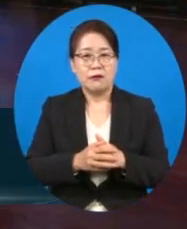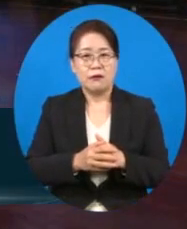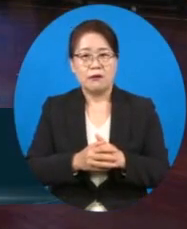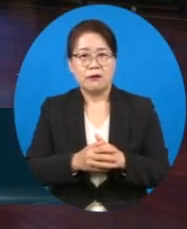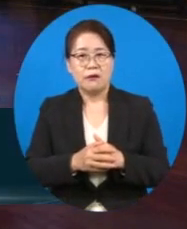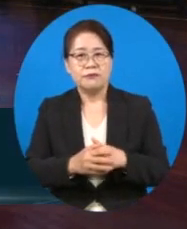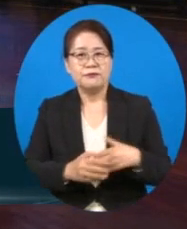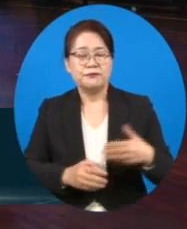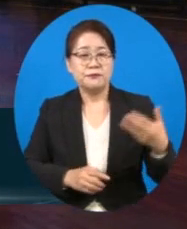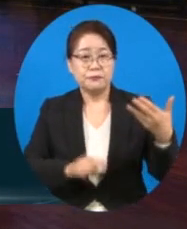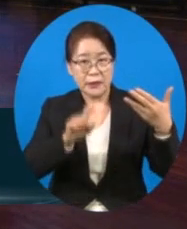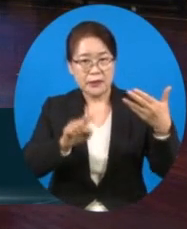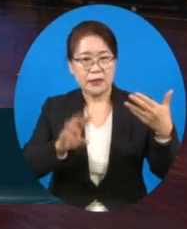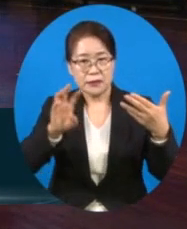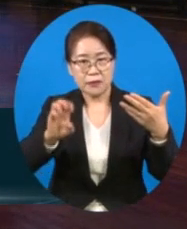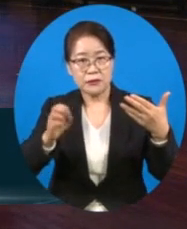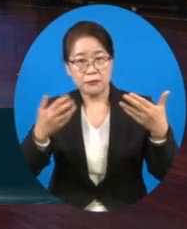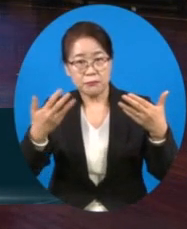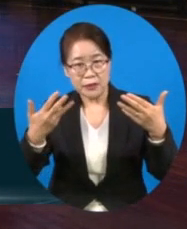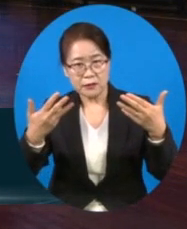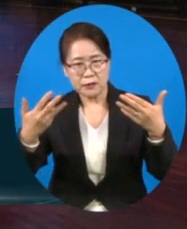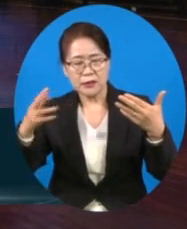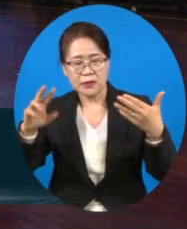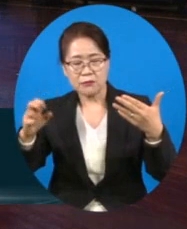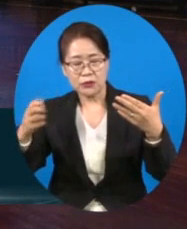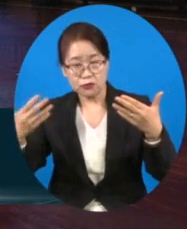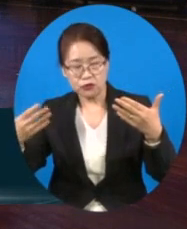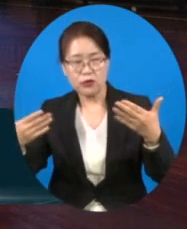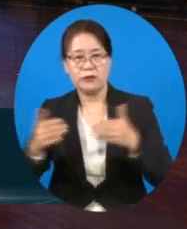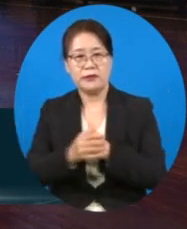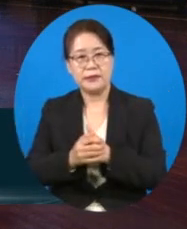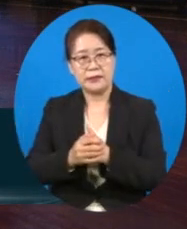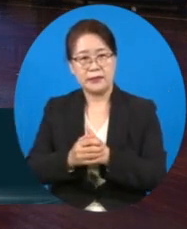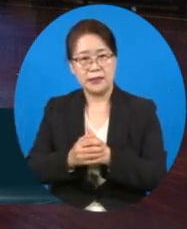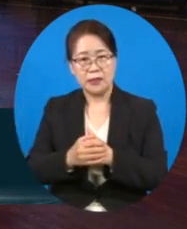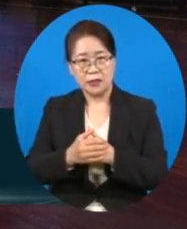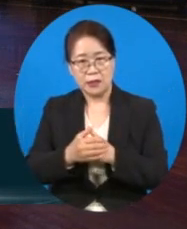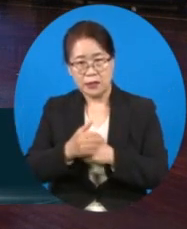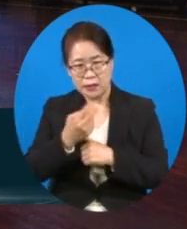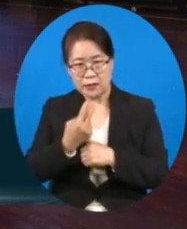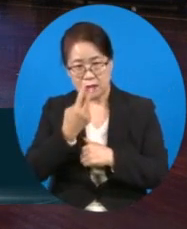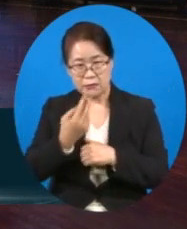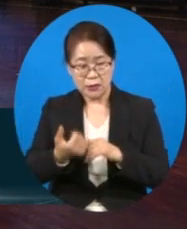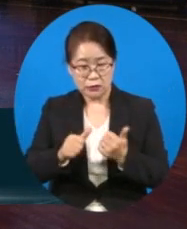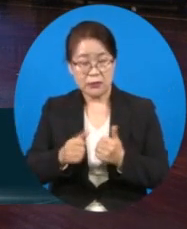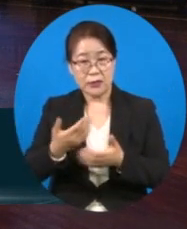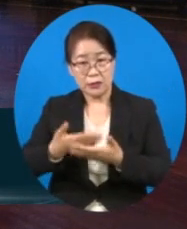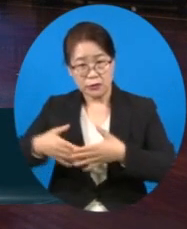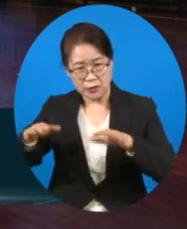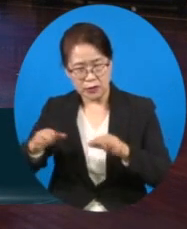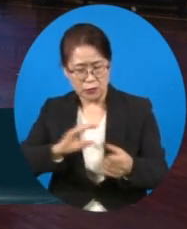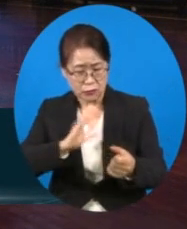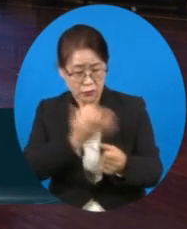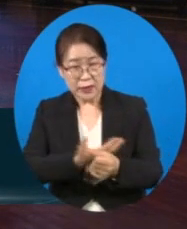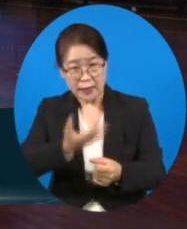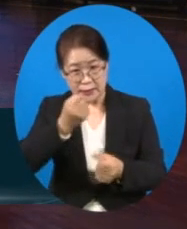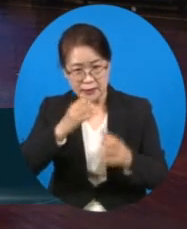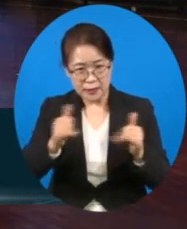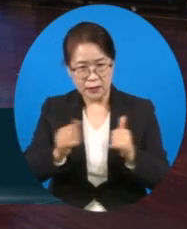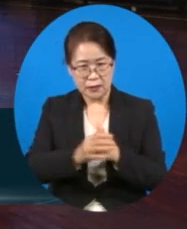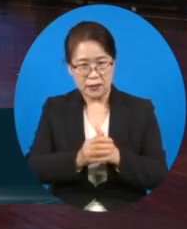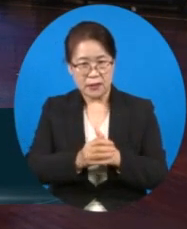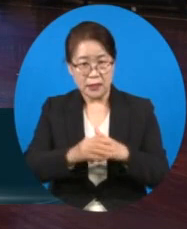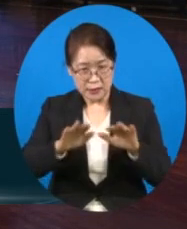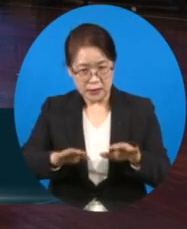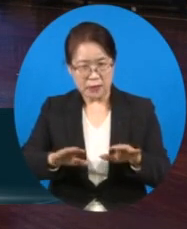다 같이요 내가 확신하노니 사망이나 생명이나 천사들이나 권세자들이나 현재